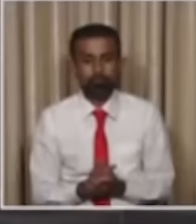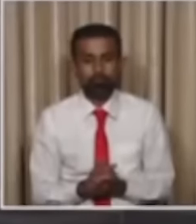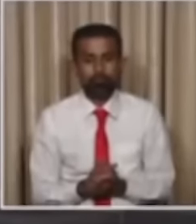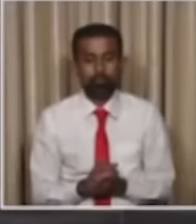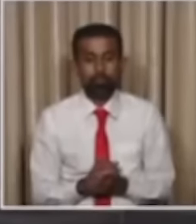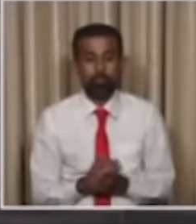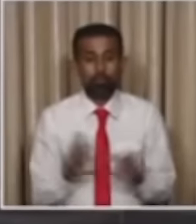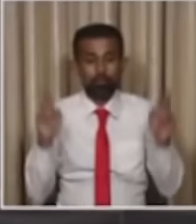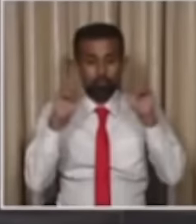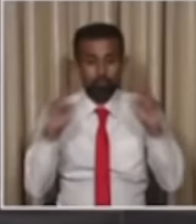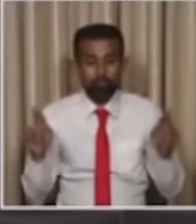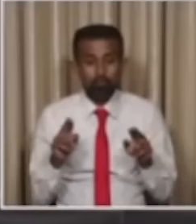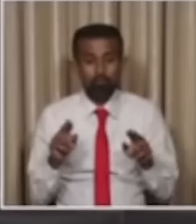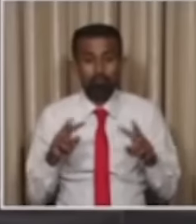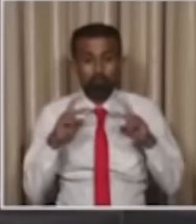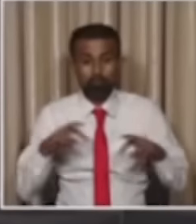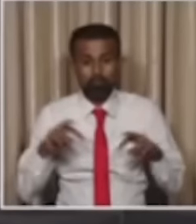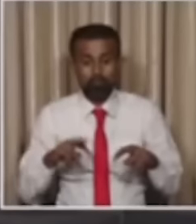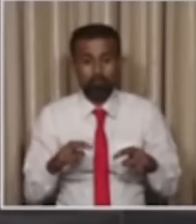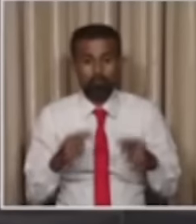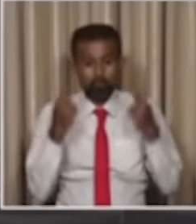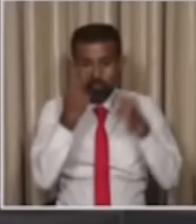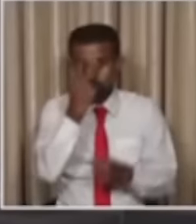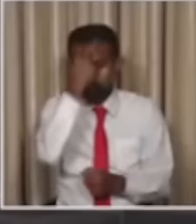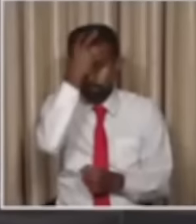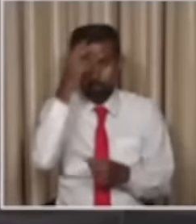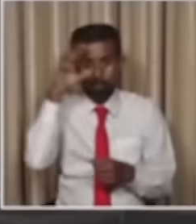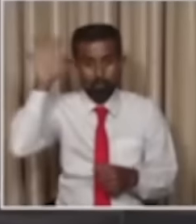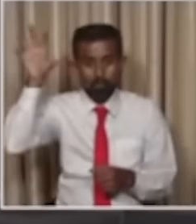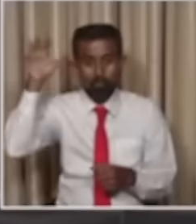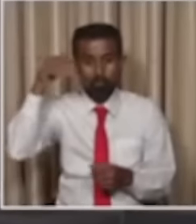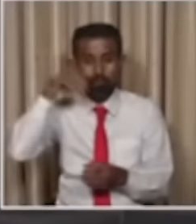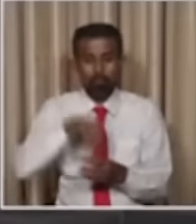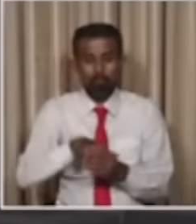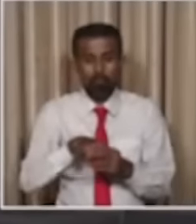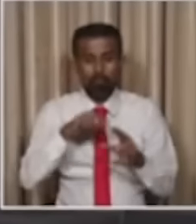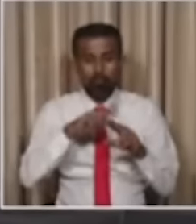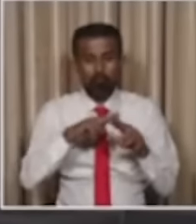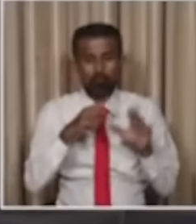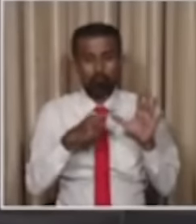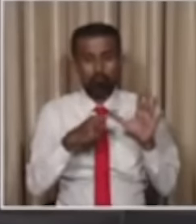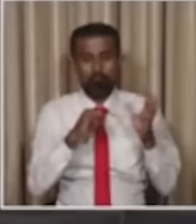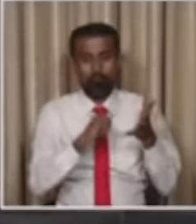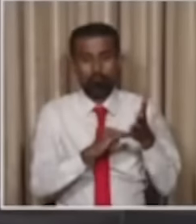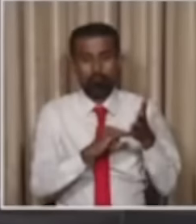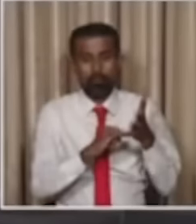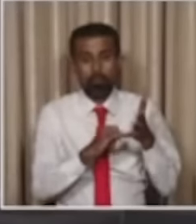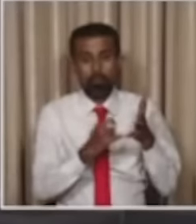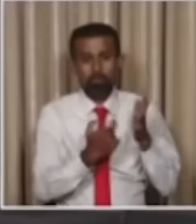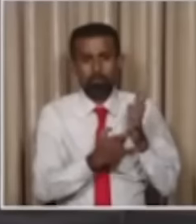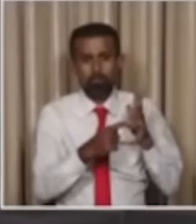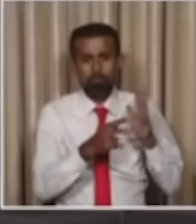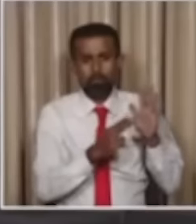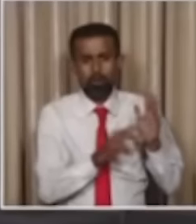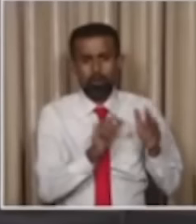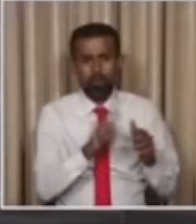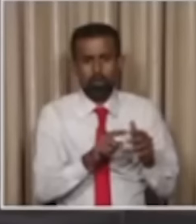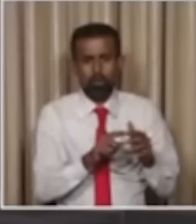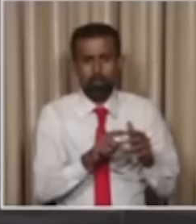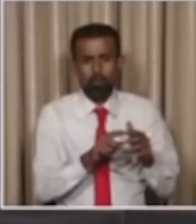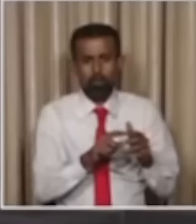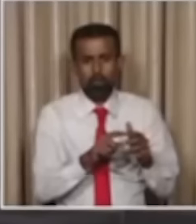ජාත්‍යන්තර විමර්ශන ඒජන්සියක් මගින් කටාර් රාජයේ සිට ෆස්රූල් රහුමාන් මොහමඩ් සහරාන් හෙවත් පොඩි